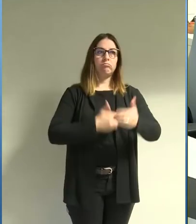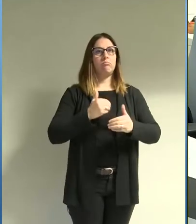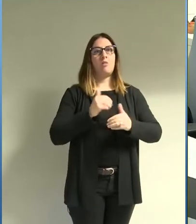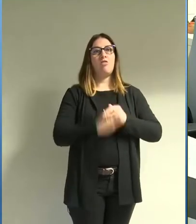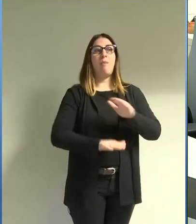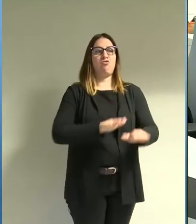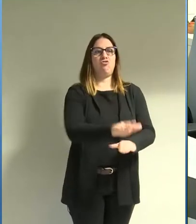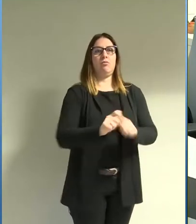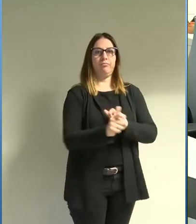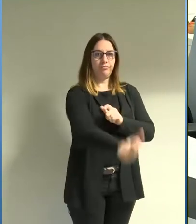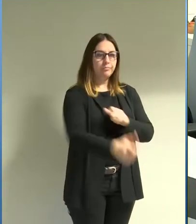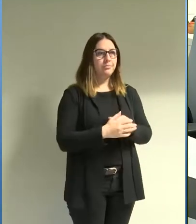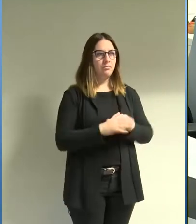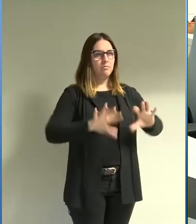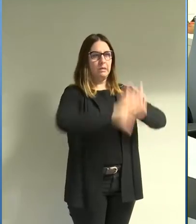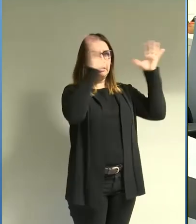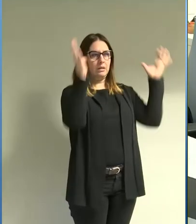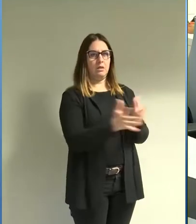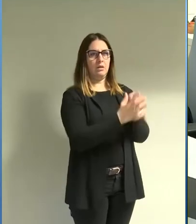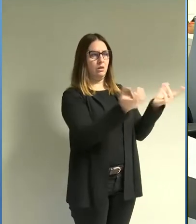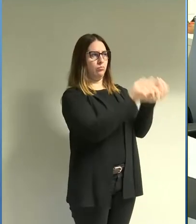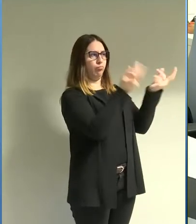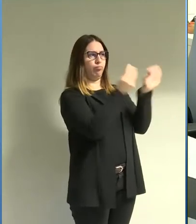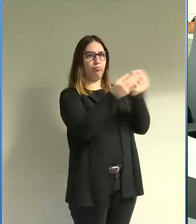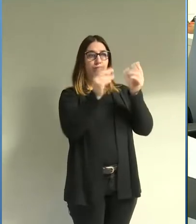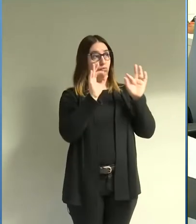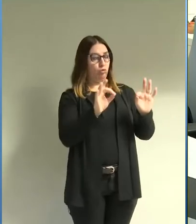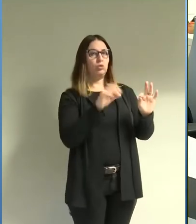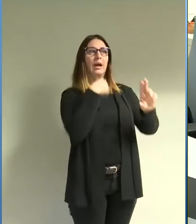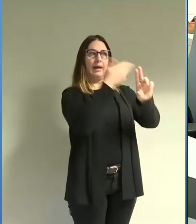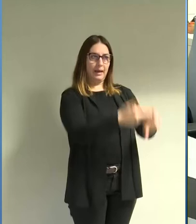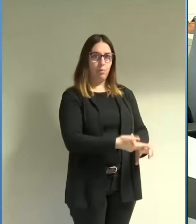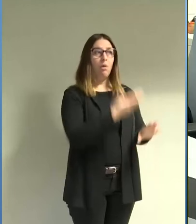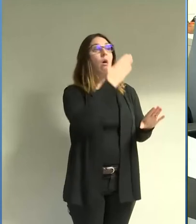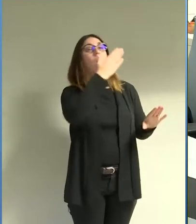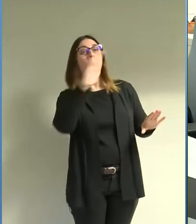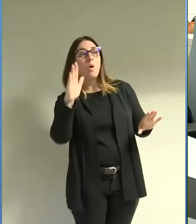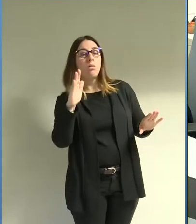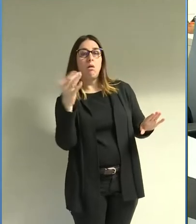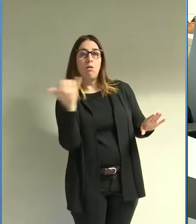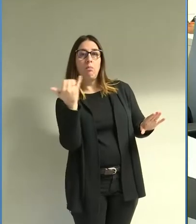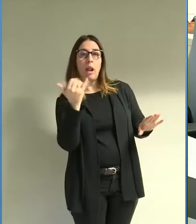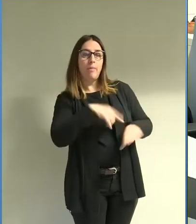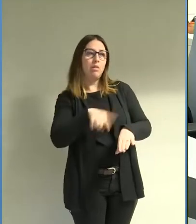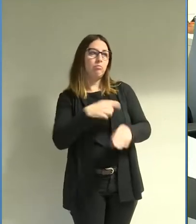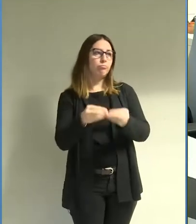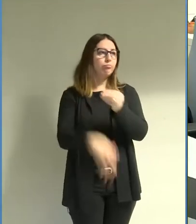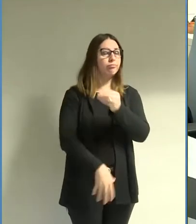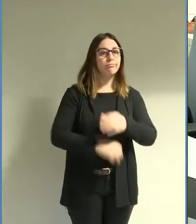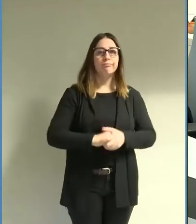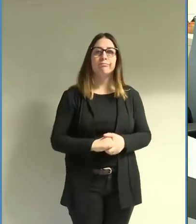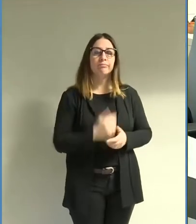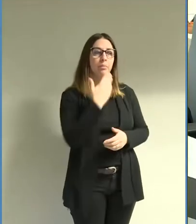avoir répondu à la plupart des objets pertinent pour le reste je crois que c'est pas très utile qu'on perd plus de temps que cela